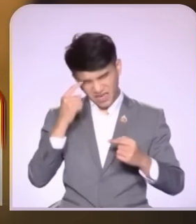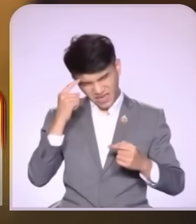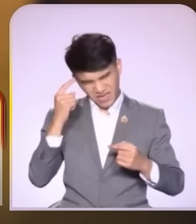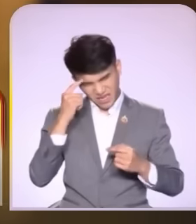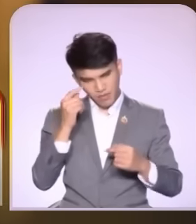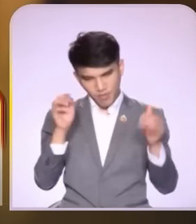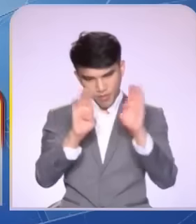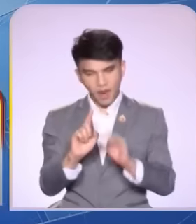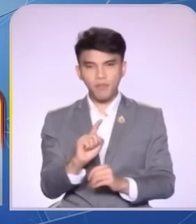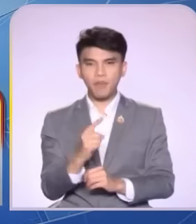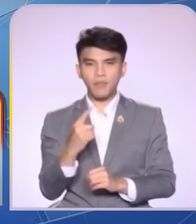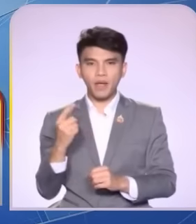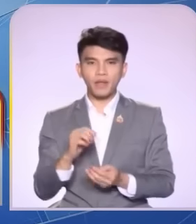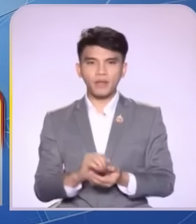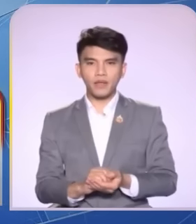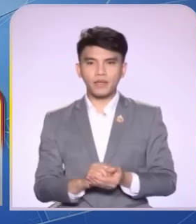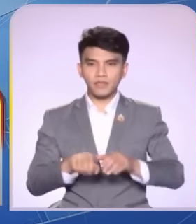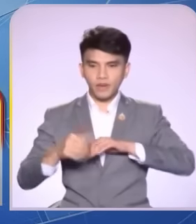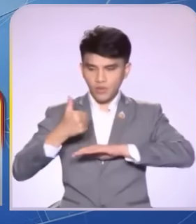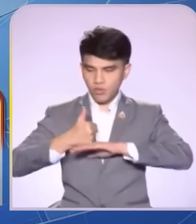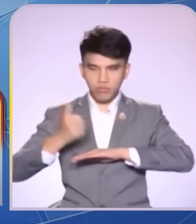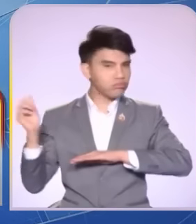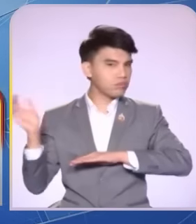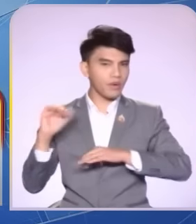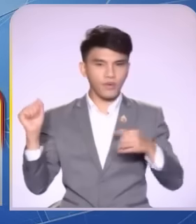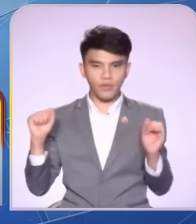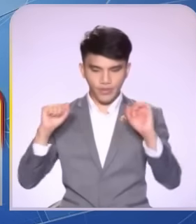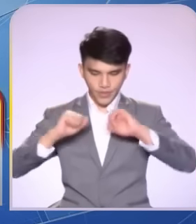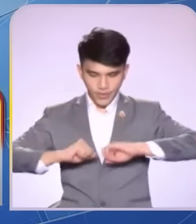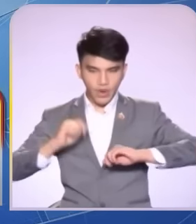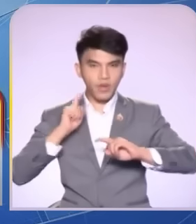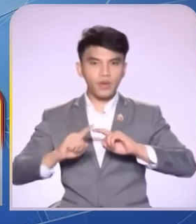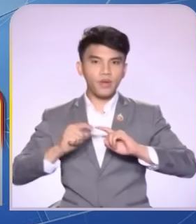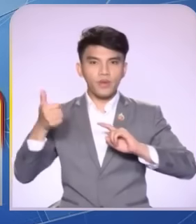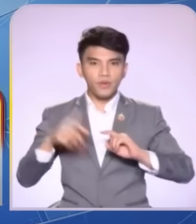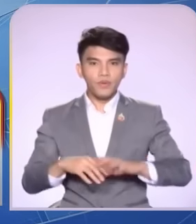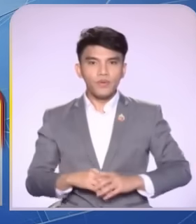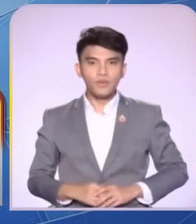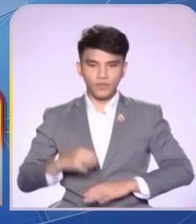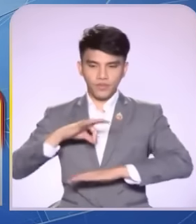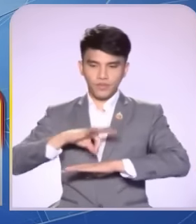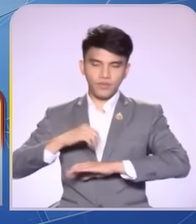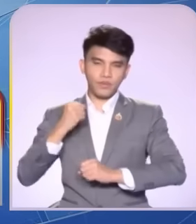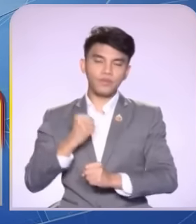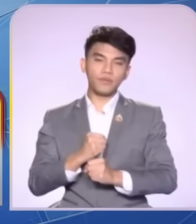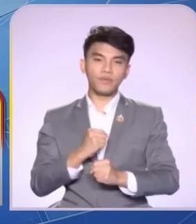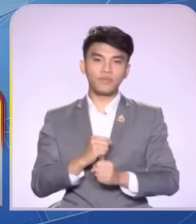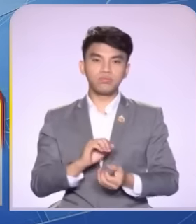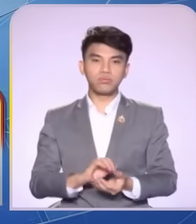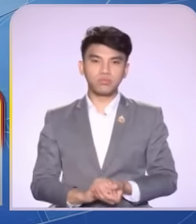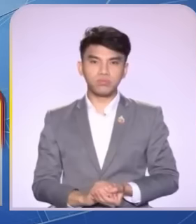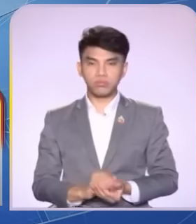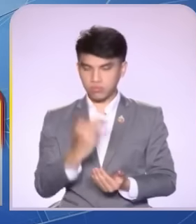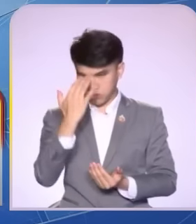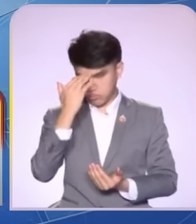ผลิตภัณฑ์ใหม่ๆไม่ได้เป็นผู้บริหารระดับสูงที่จะตัดสินใจต่างๆได้ส่วนตำแหน่งล่ะถามก่อนเพราะ